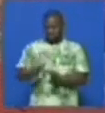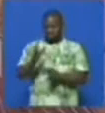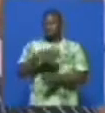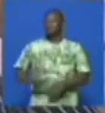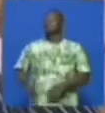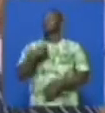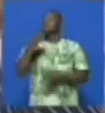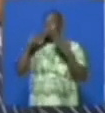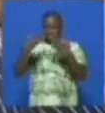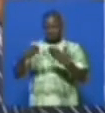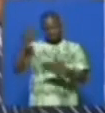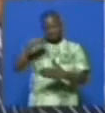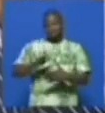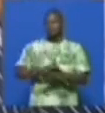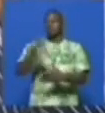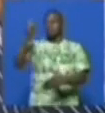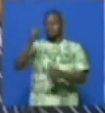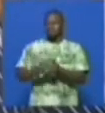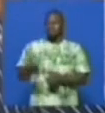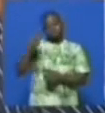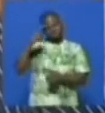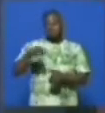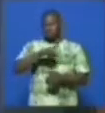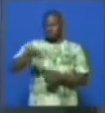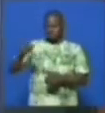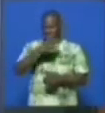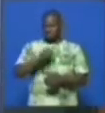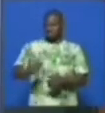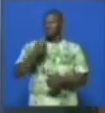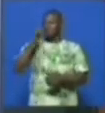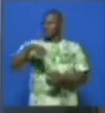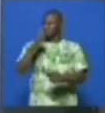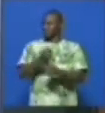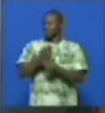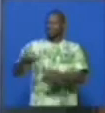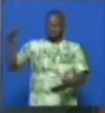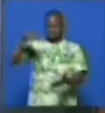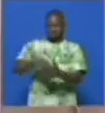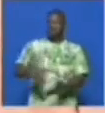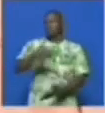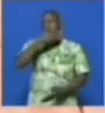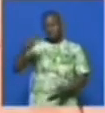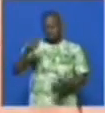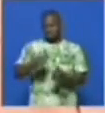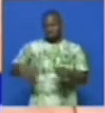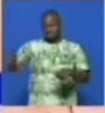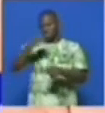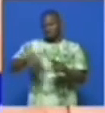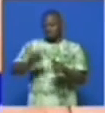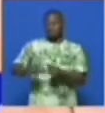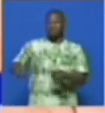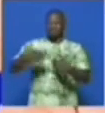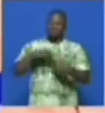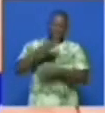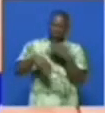renouvelée, un acte qui sonne pour lui comme un défi à relever. Quand vous avez tout un gouvernement qui vous fait